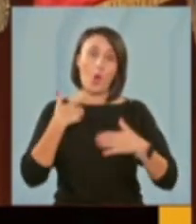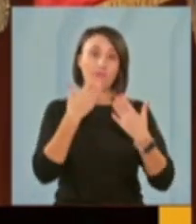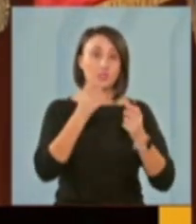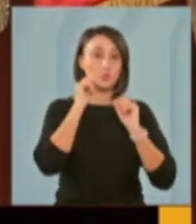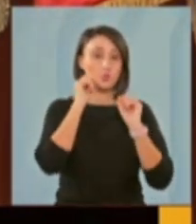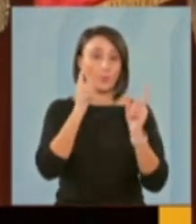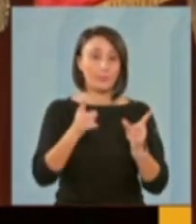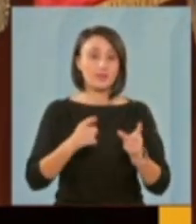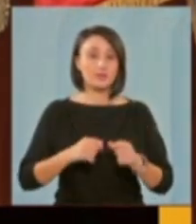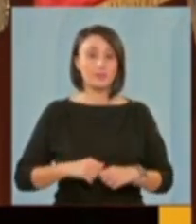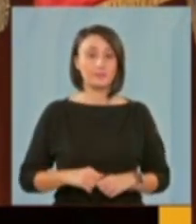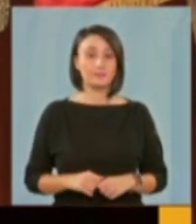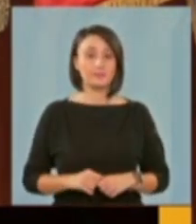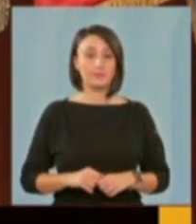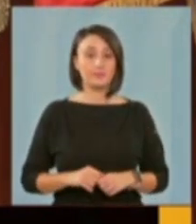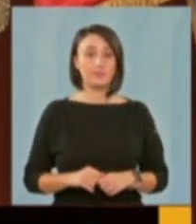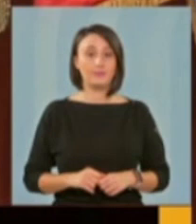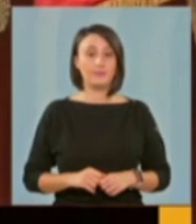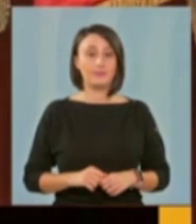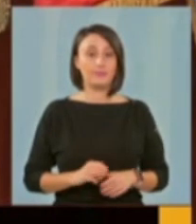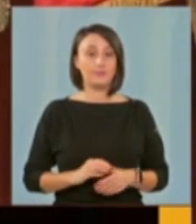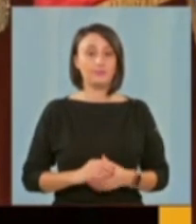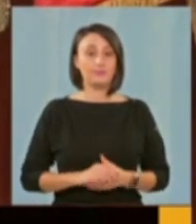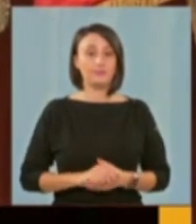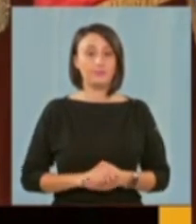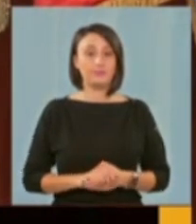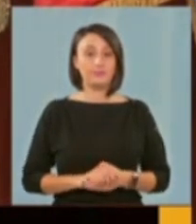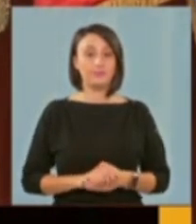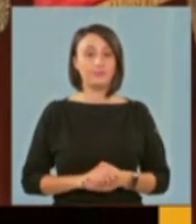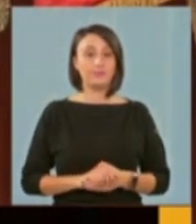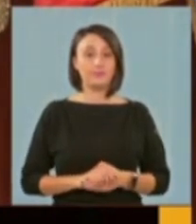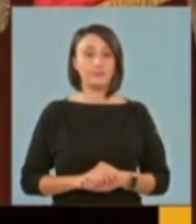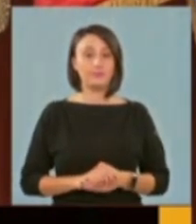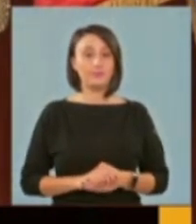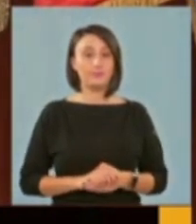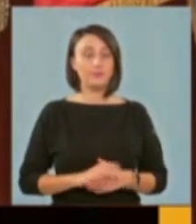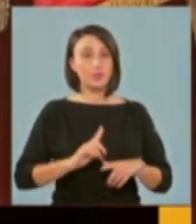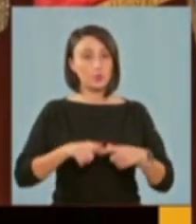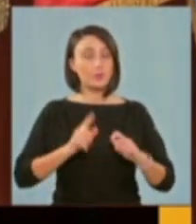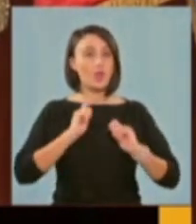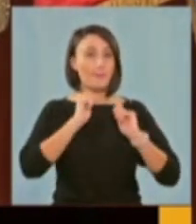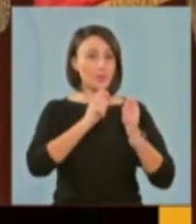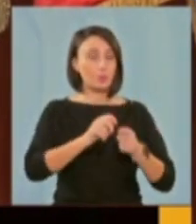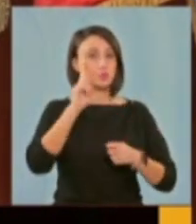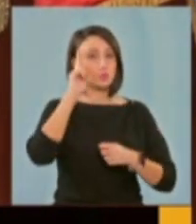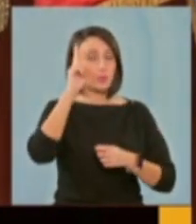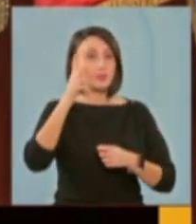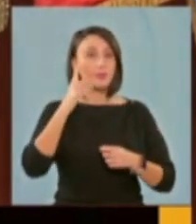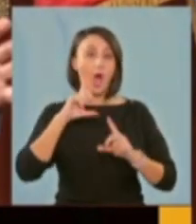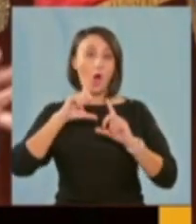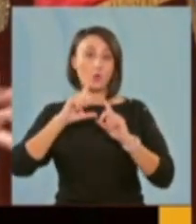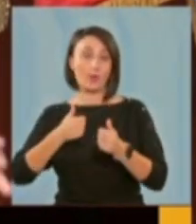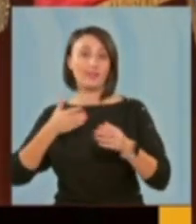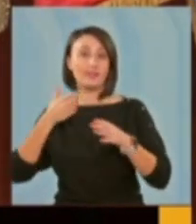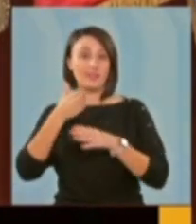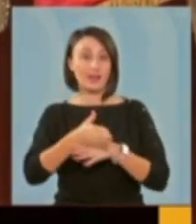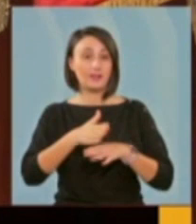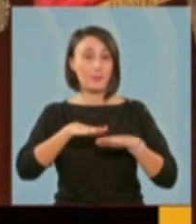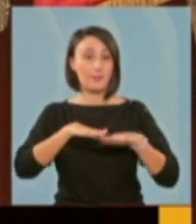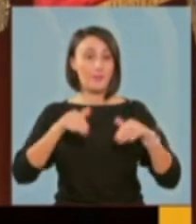surpriză în prima oră de ministeriat după ce am depus jurământul. m-a aruncat direct în